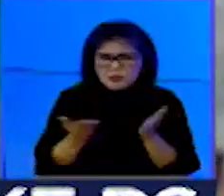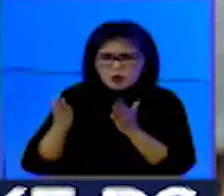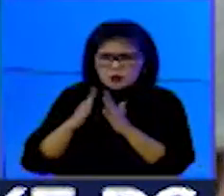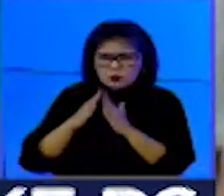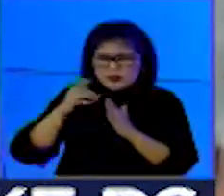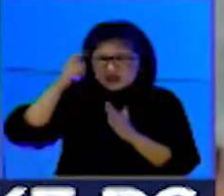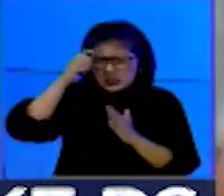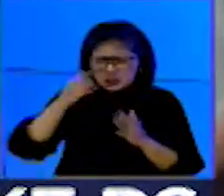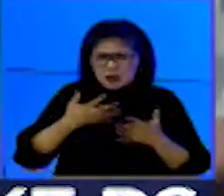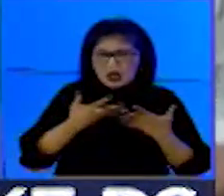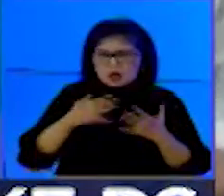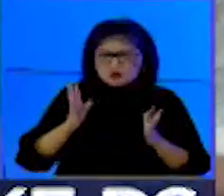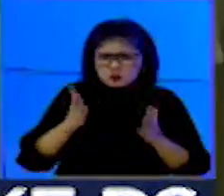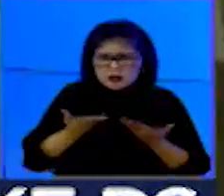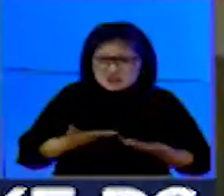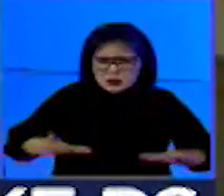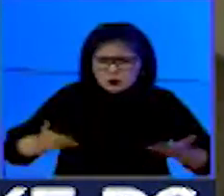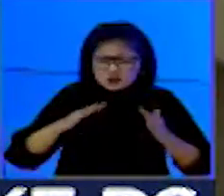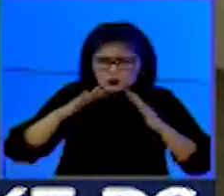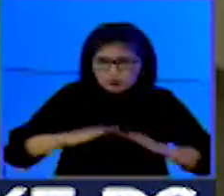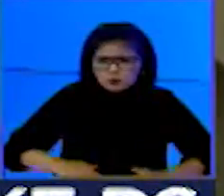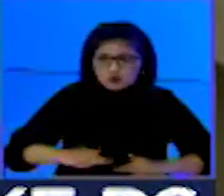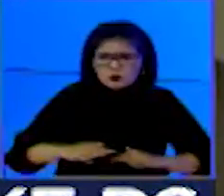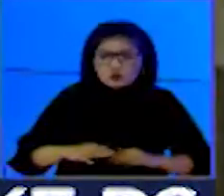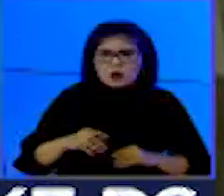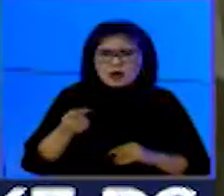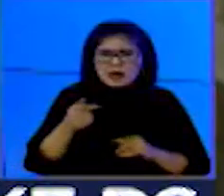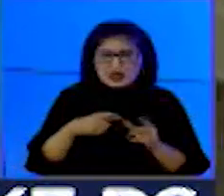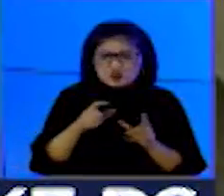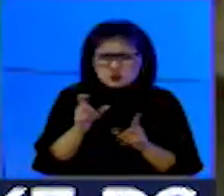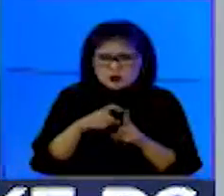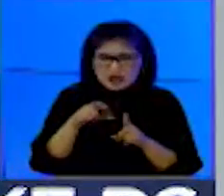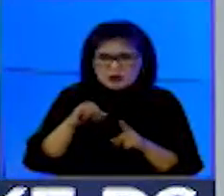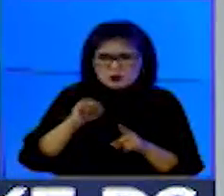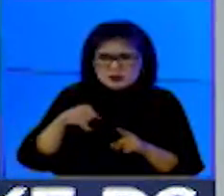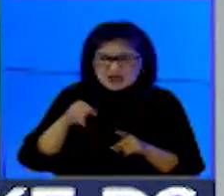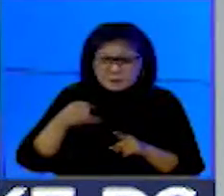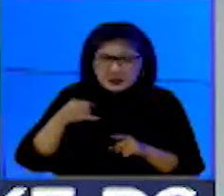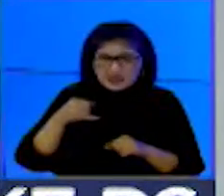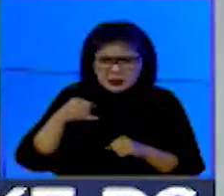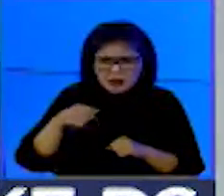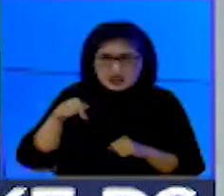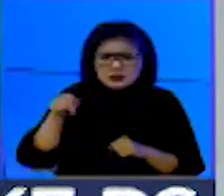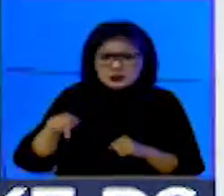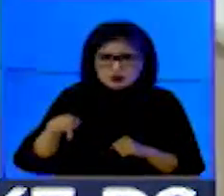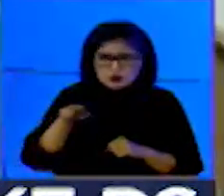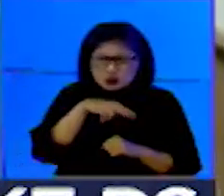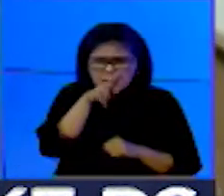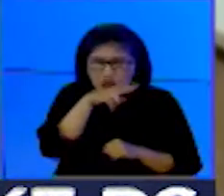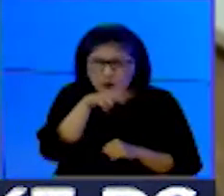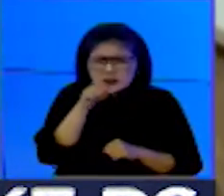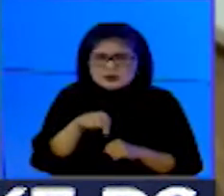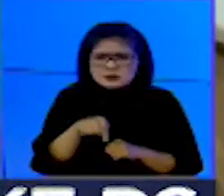trombosit rendah. Dinas Kesehatan Jemberana, Bali masih melakukan penyisiran sesuai dengan fase perawatan kedua korban. Jadi